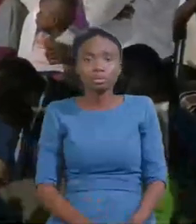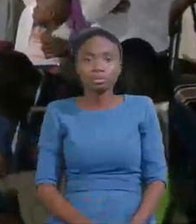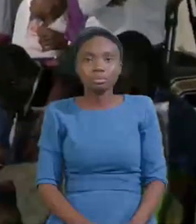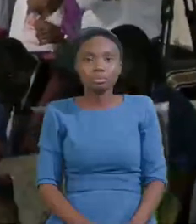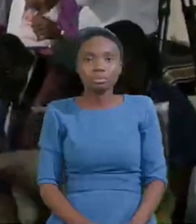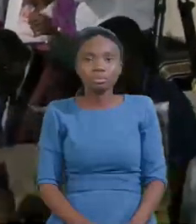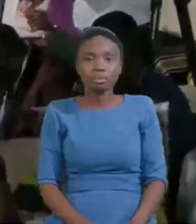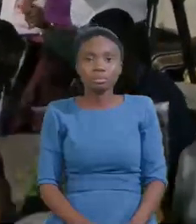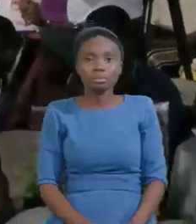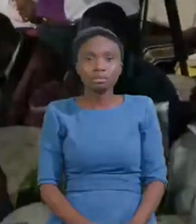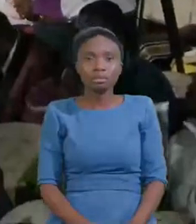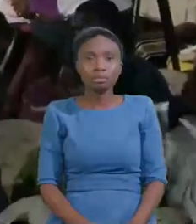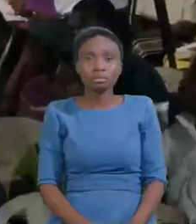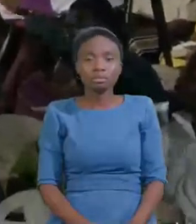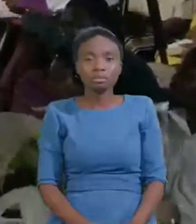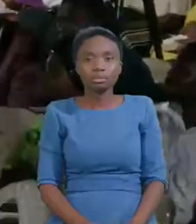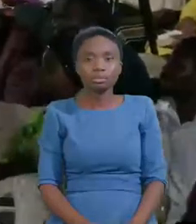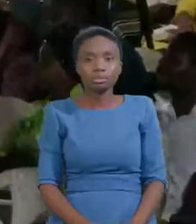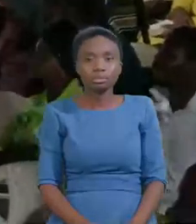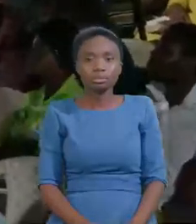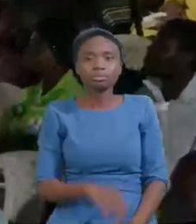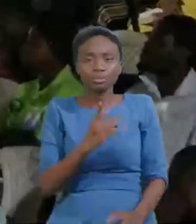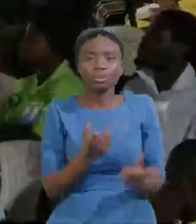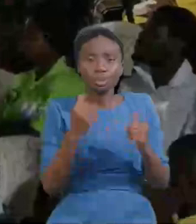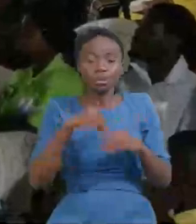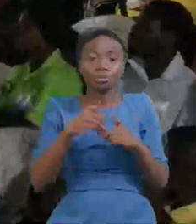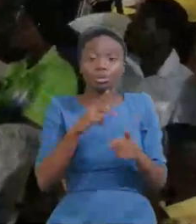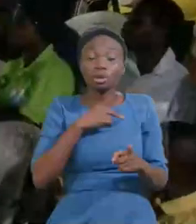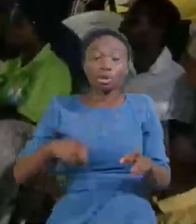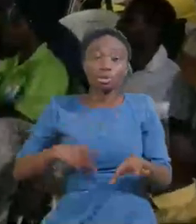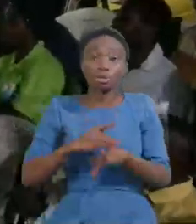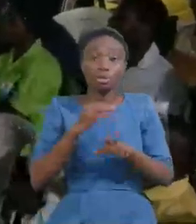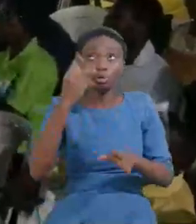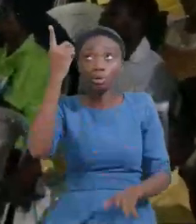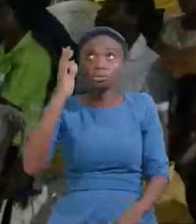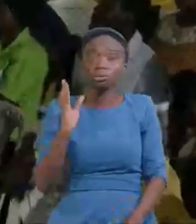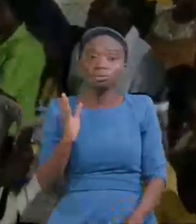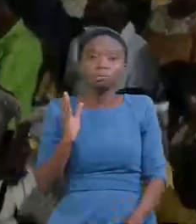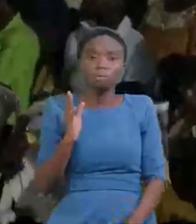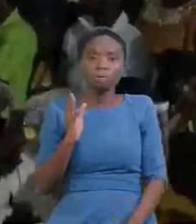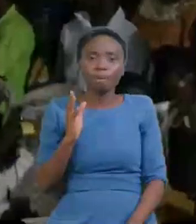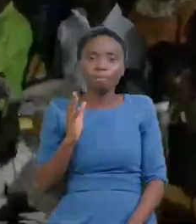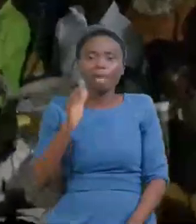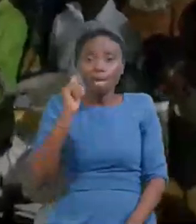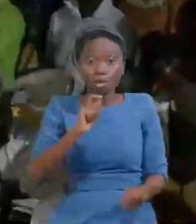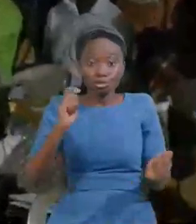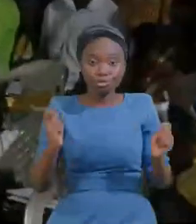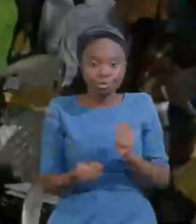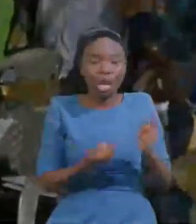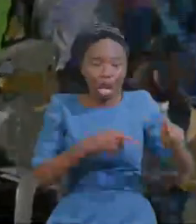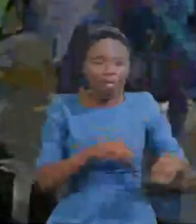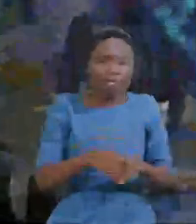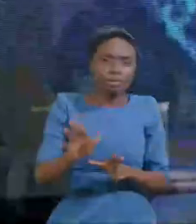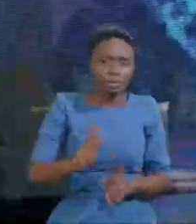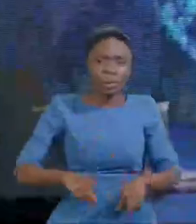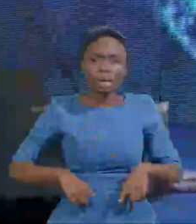Et le seul moyen pour vous d'avoir cette paix avec Dieu, c'est par notre Seigneur Jésus-Christ. Vous venez dans le royaume de Dieu.